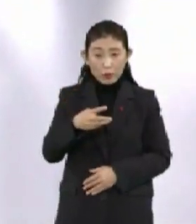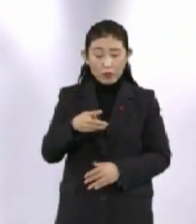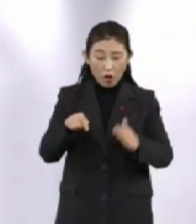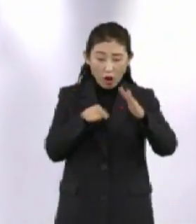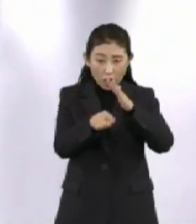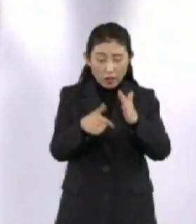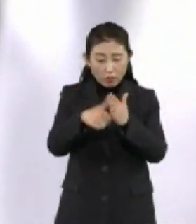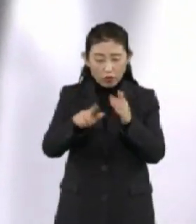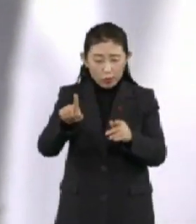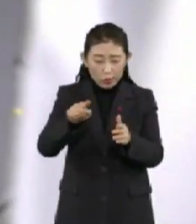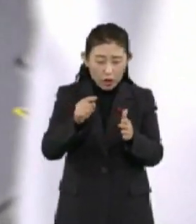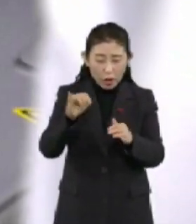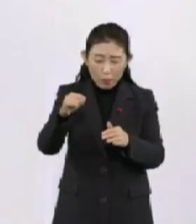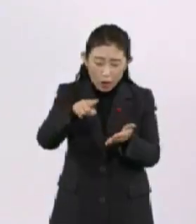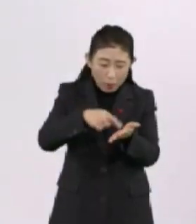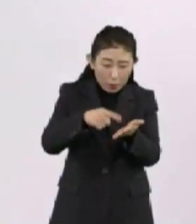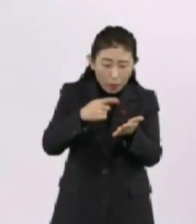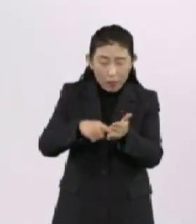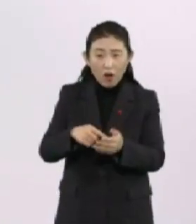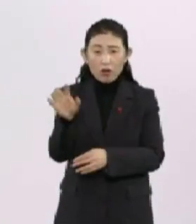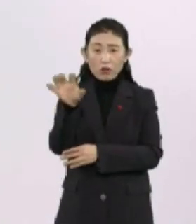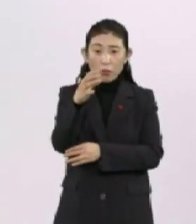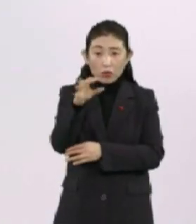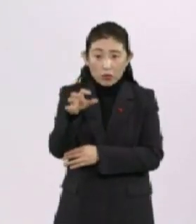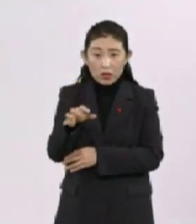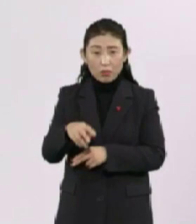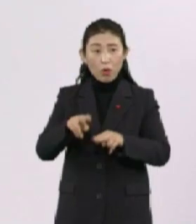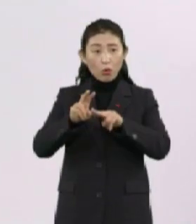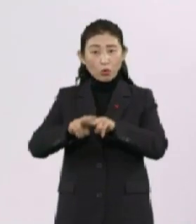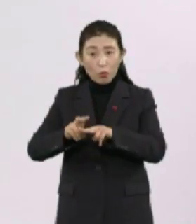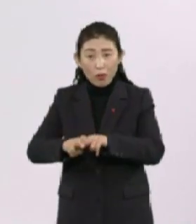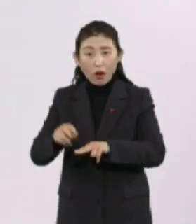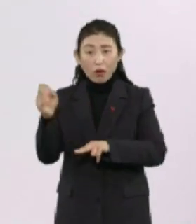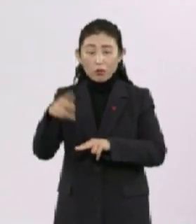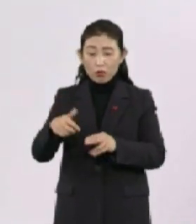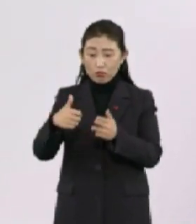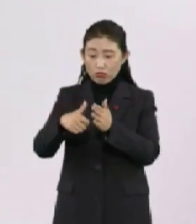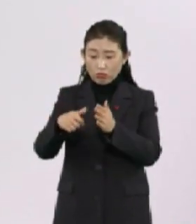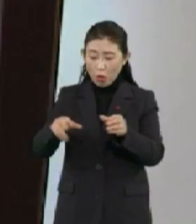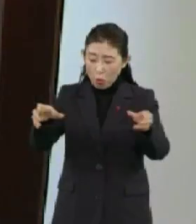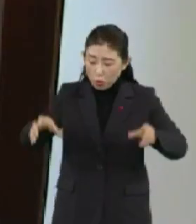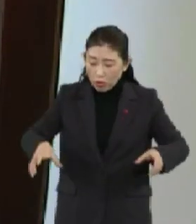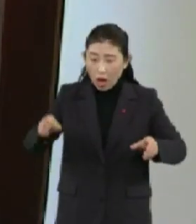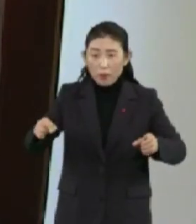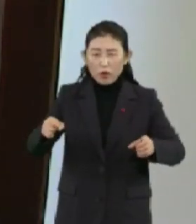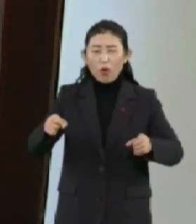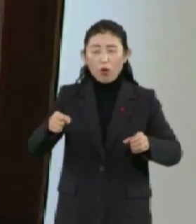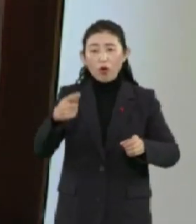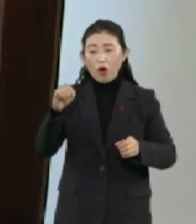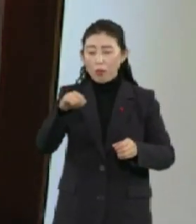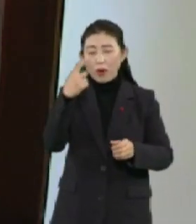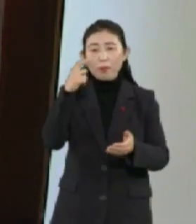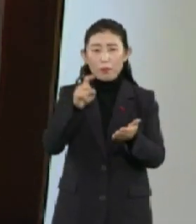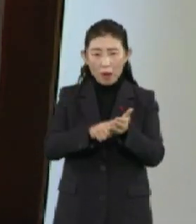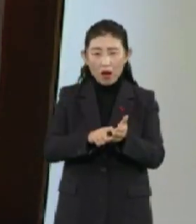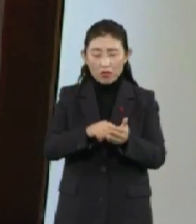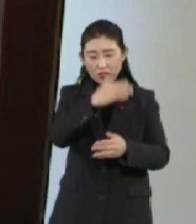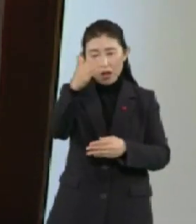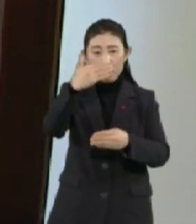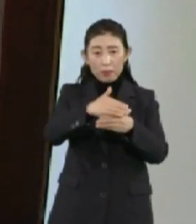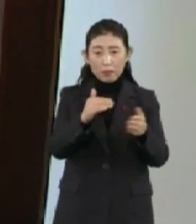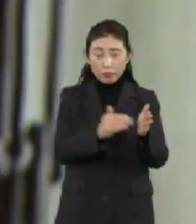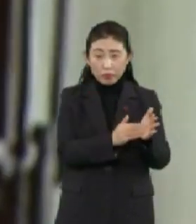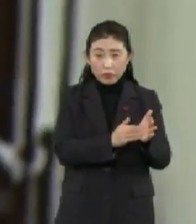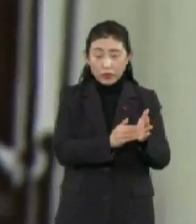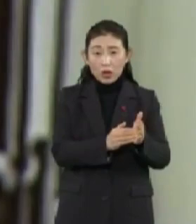결과 선풍기와 소파, 손잡이 등에서 양성이 검출돼 일시 폐쇄 조치했습니다. 지금까지 충남의 오미크론